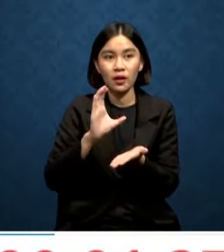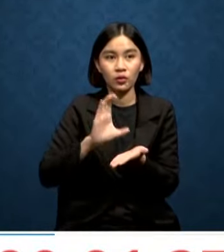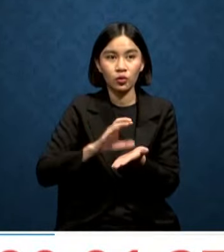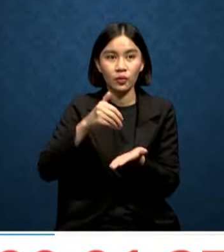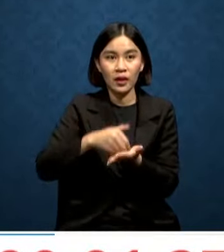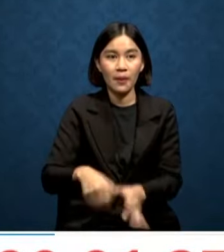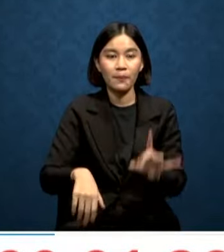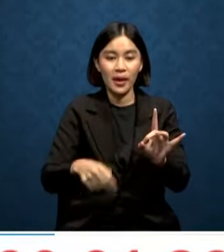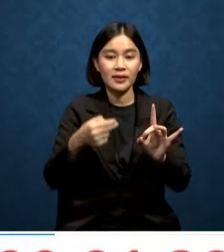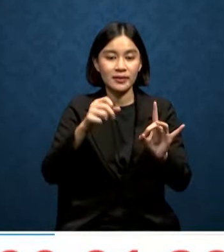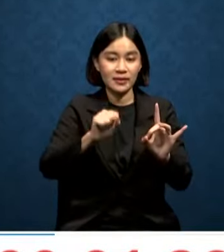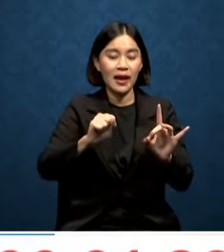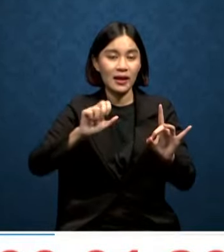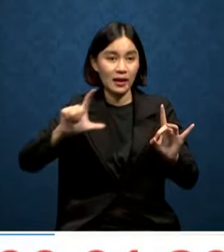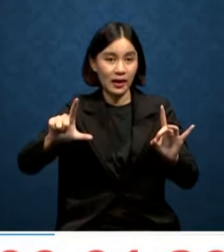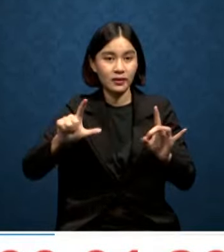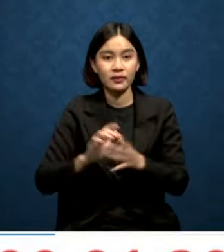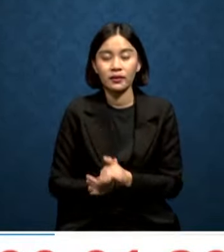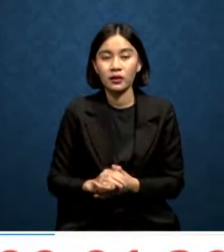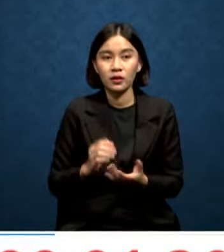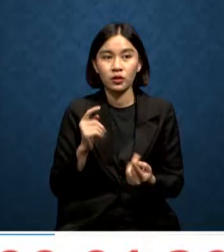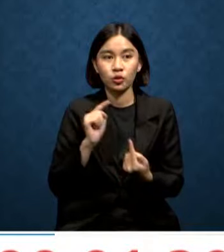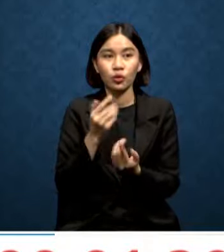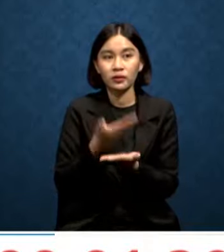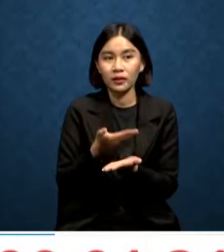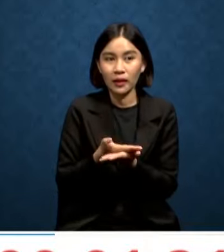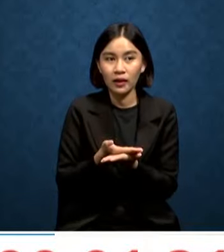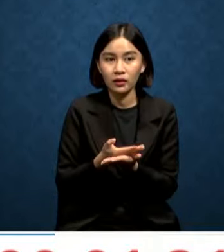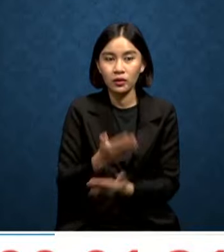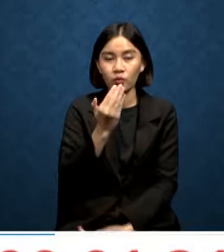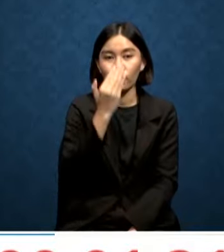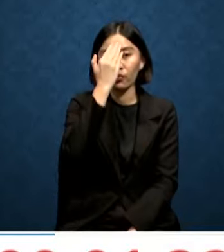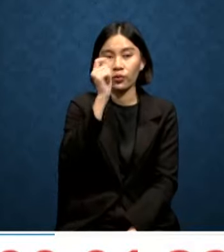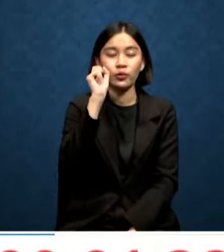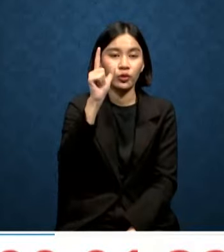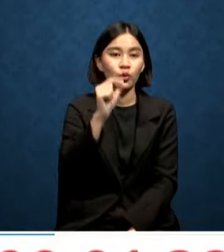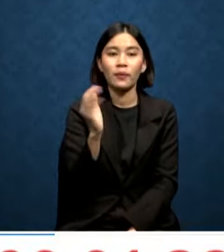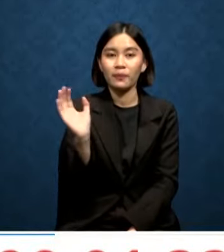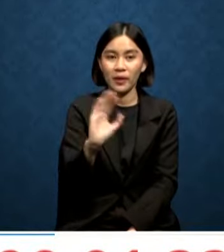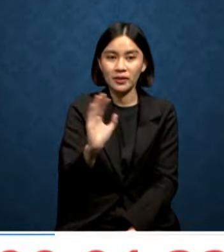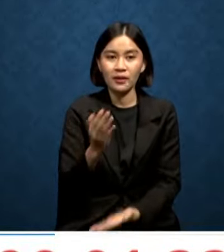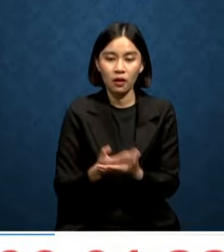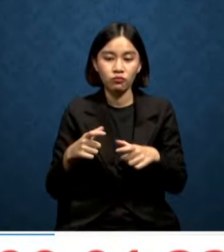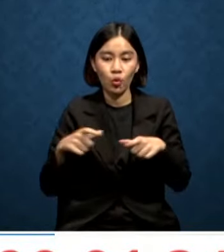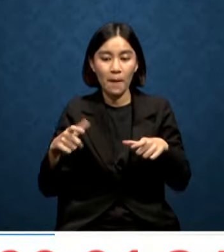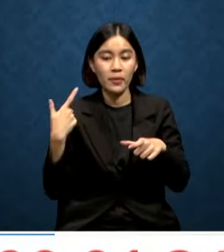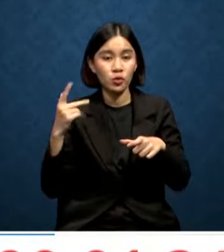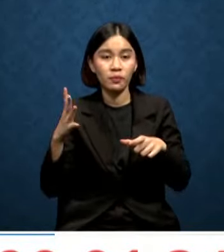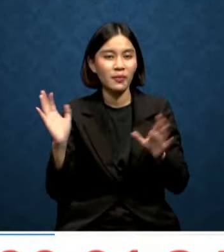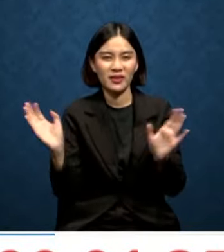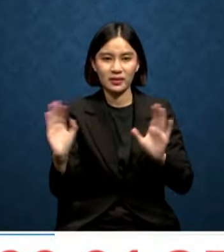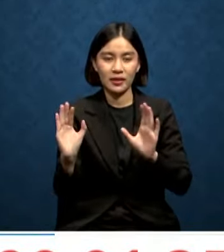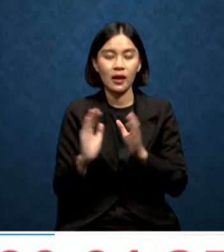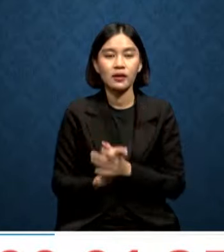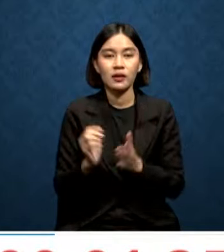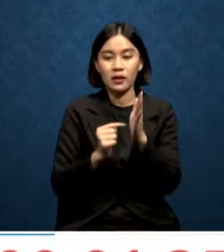านเนี่ยไม่ได้ประกอบไปด้วย เพียงแค่งบฉุกเฉินและจำเป็นที่ท่านบอกว่าเป็นเช็คเปล่าหรืออะไรไม่ใช่นะครับอย่าง